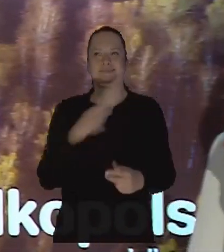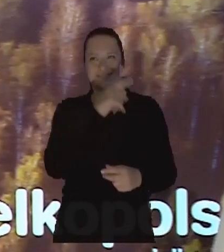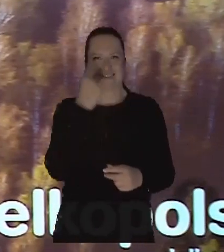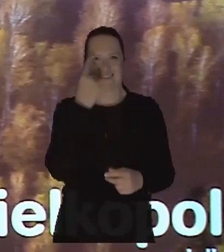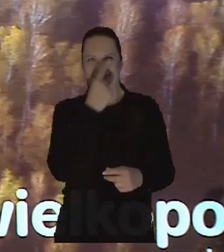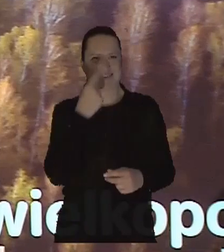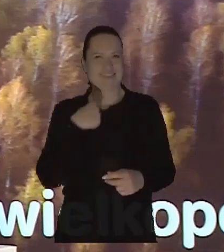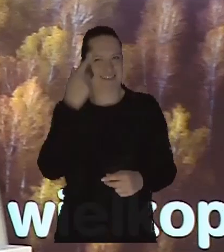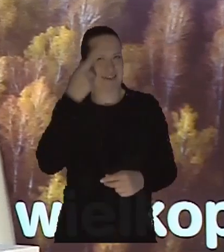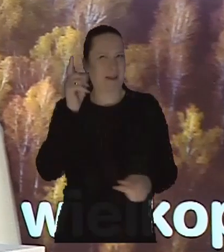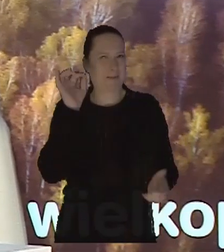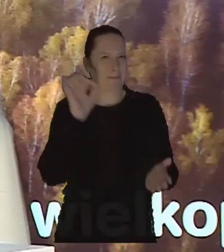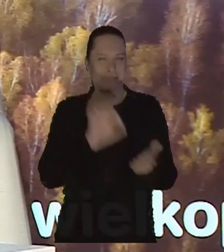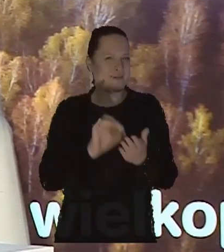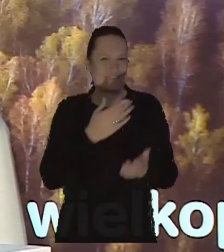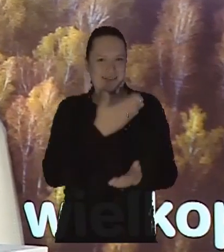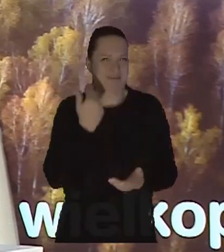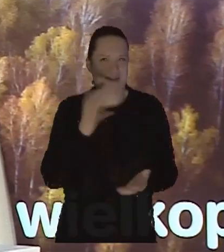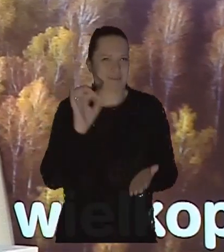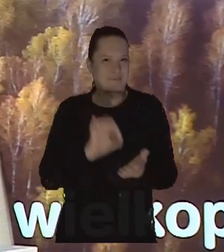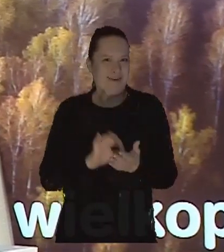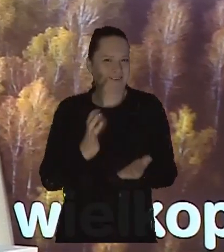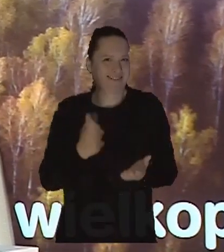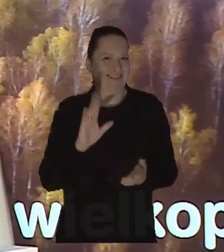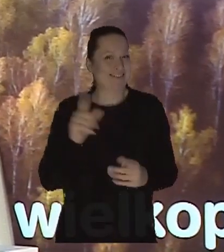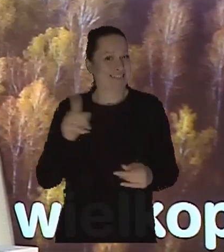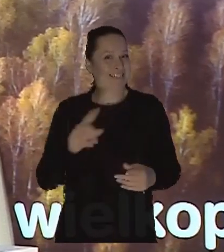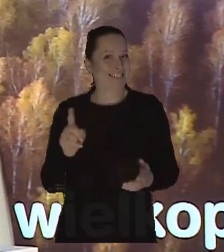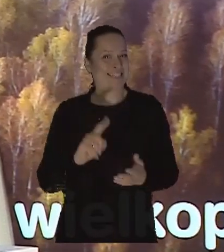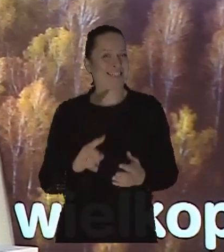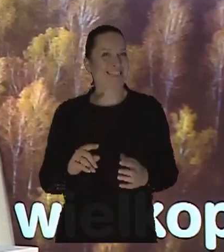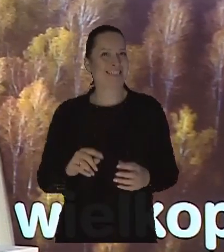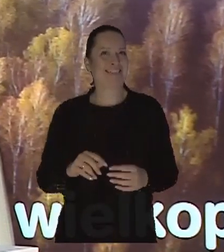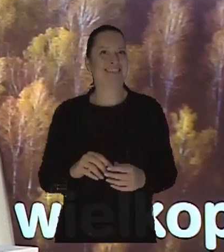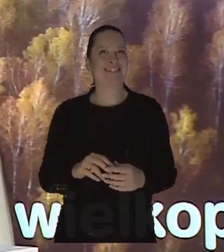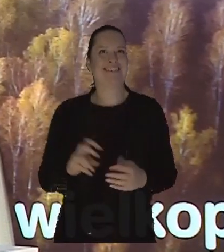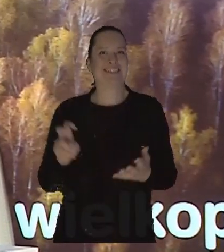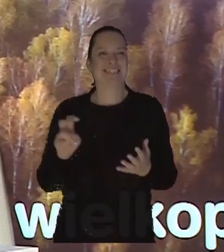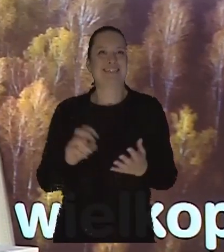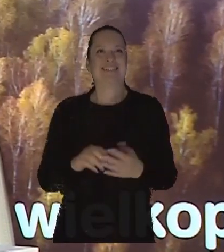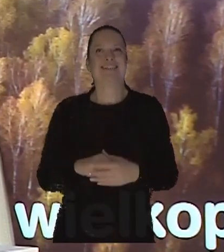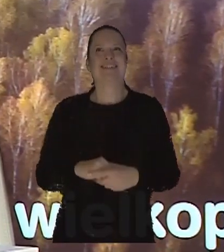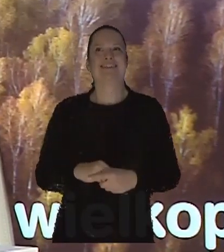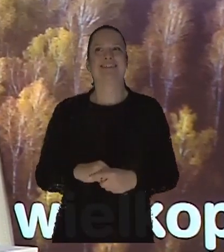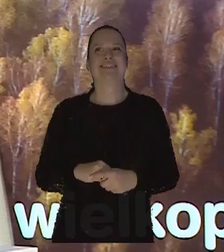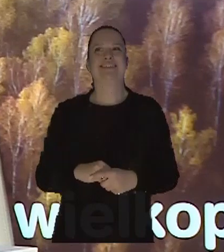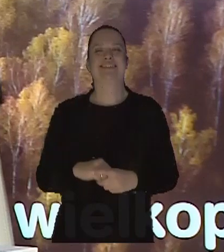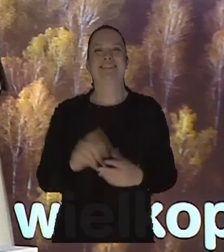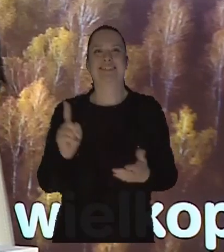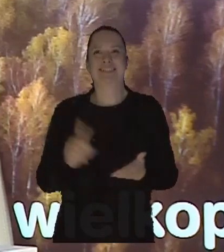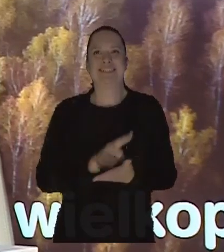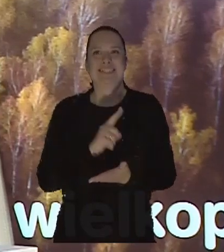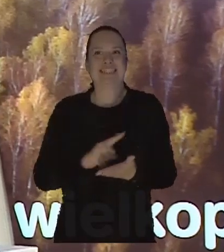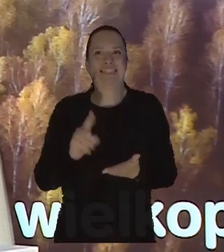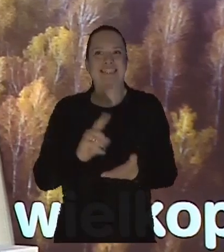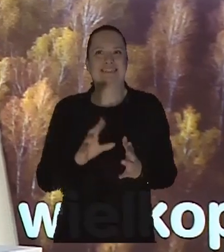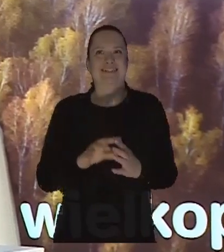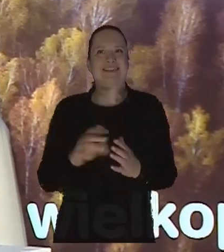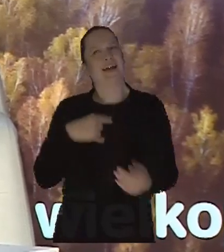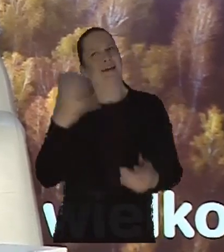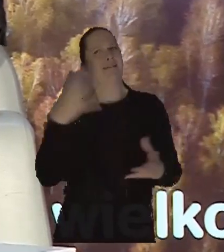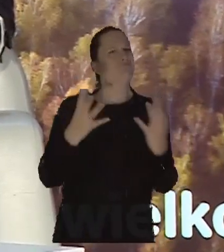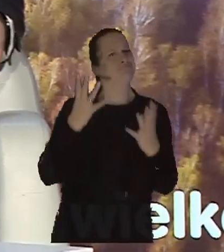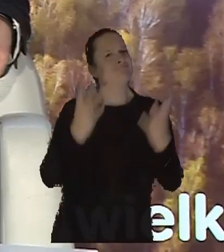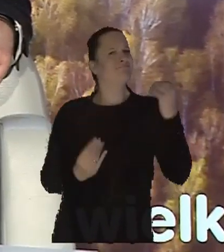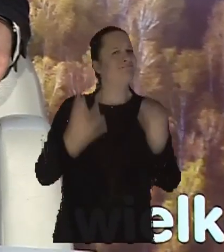że to jest duże ryzyko. No to uwaga, napięcie rośnie. A może my się pobawimy jednak,